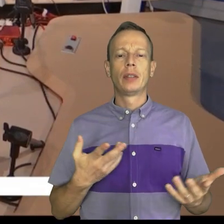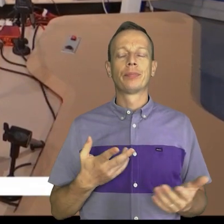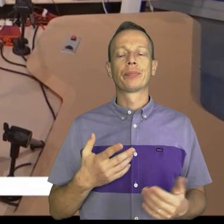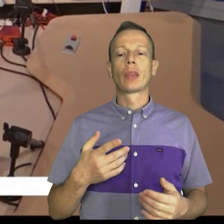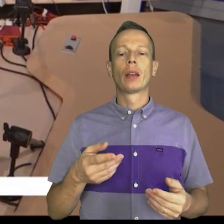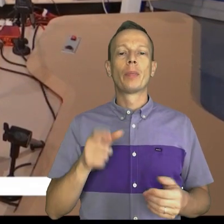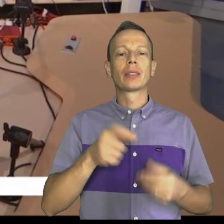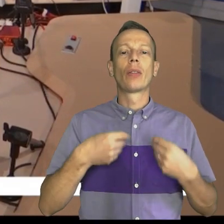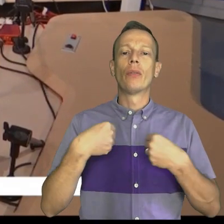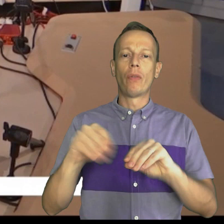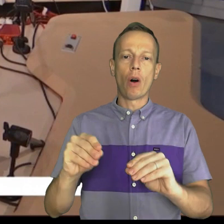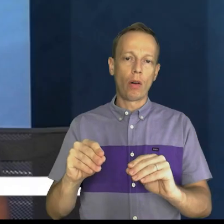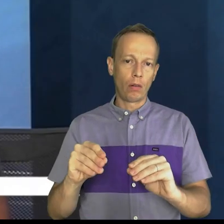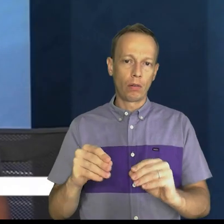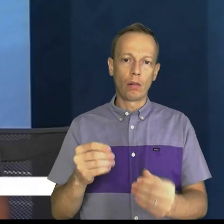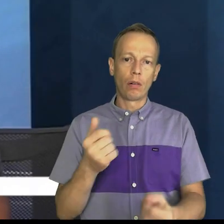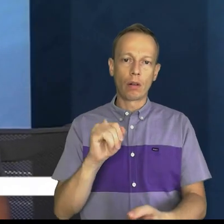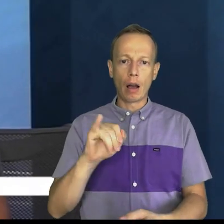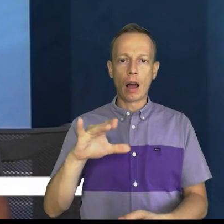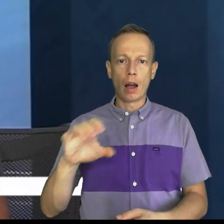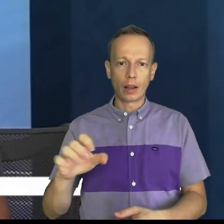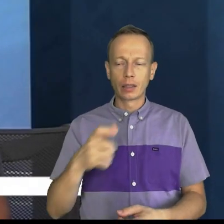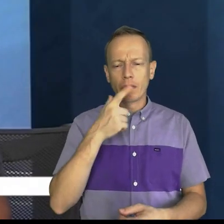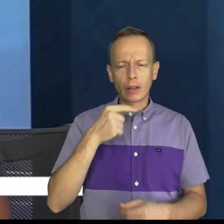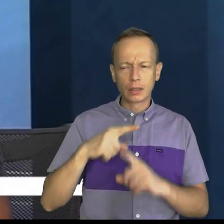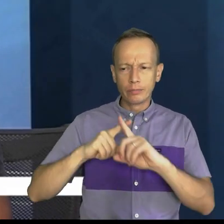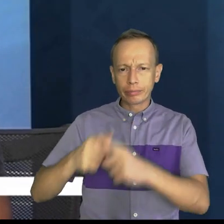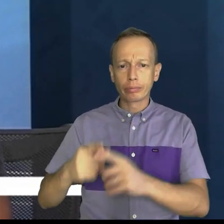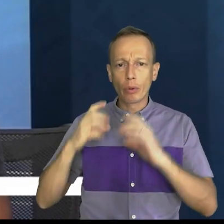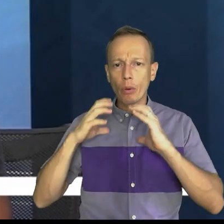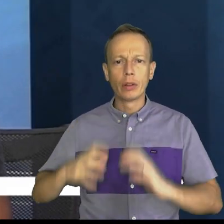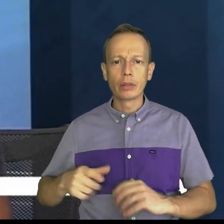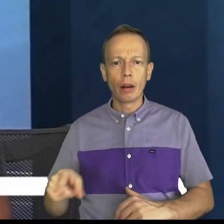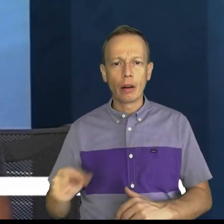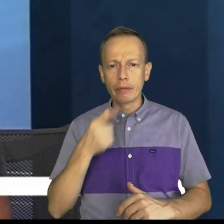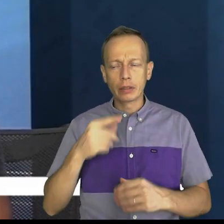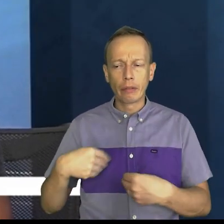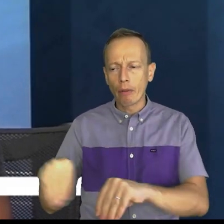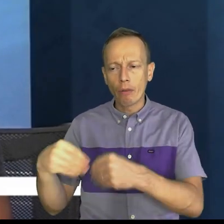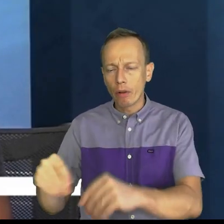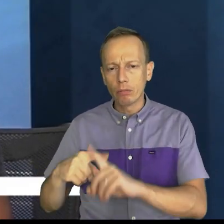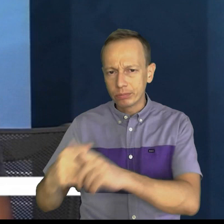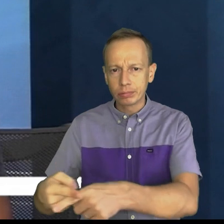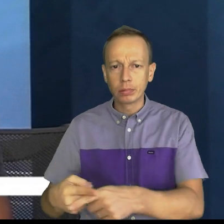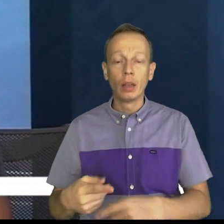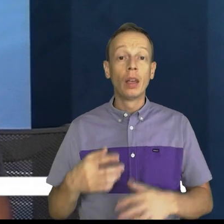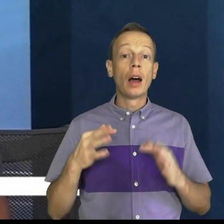que c'est plus facile pour les dealers de sous-doyer un peu les collégiens. Quand tu à l'université,